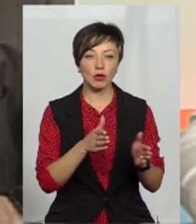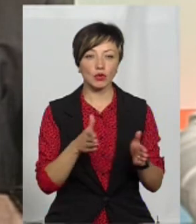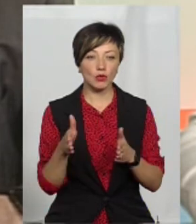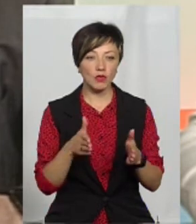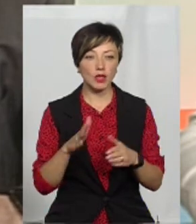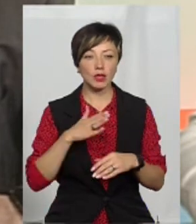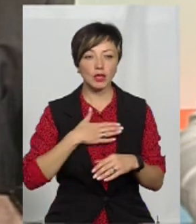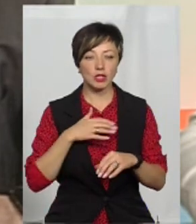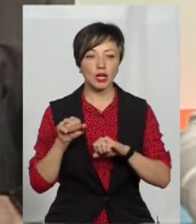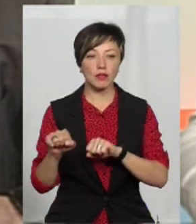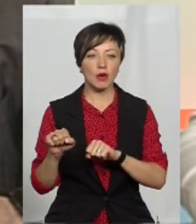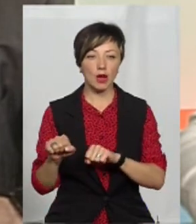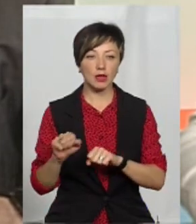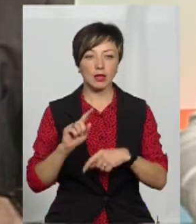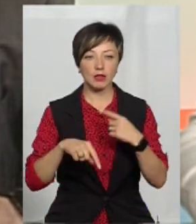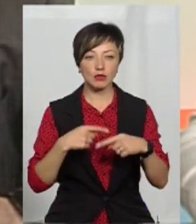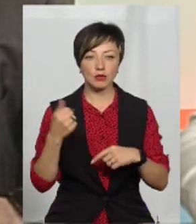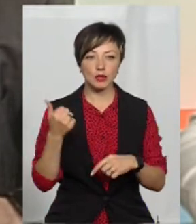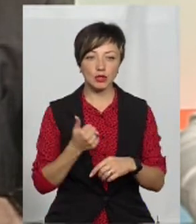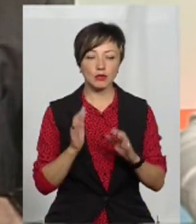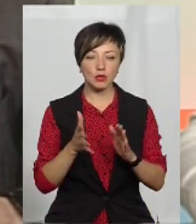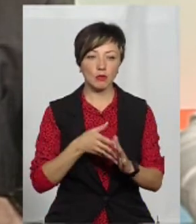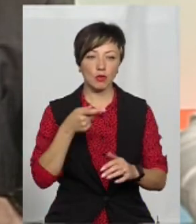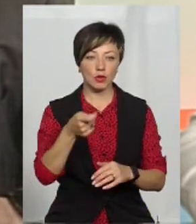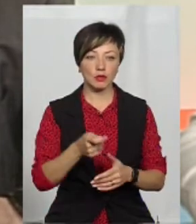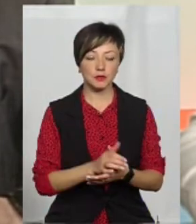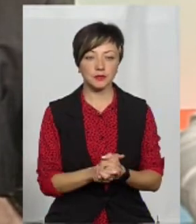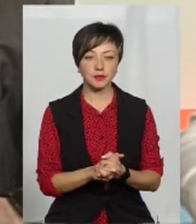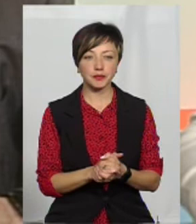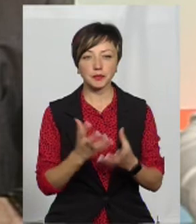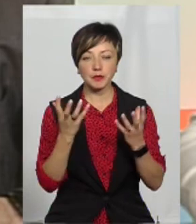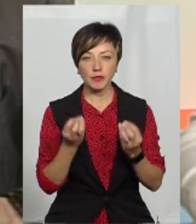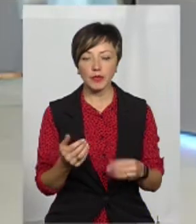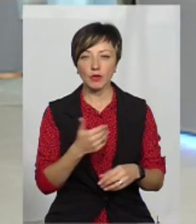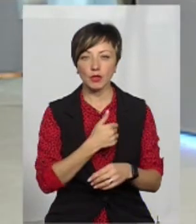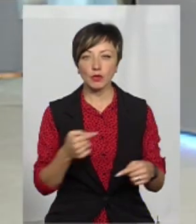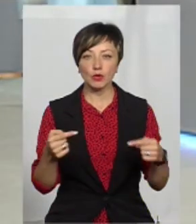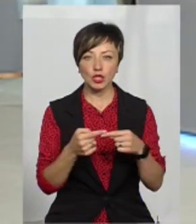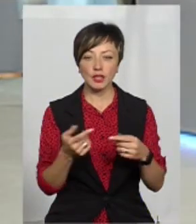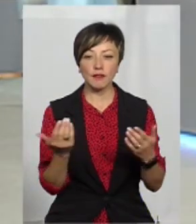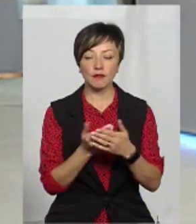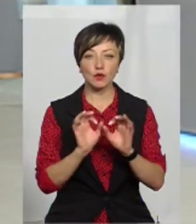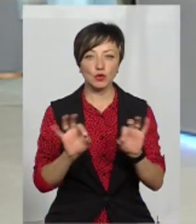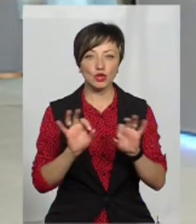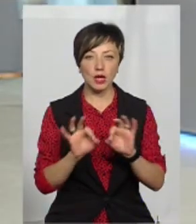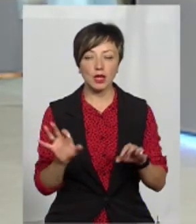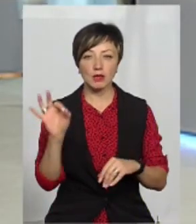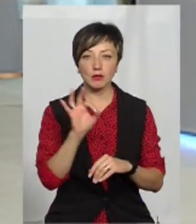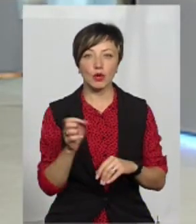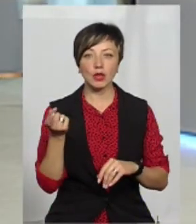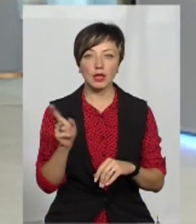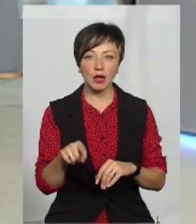готувати. Наш адвокат на наступній неділі вже буде подано. І ще хотів уточнити, в сюжеті йшла мова про те,